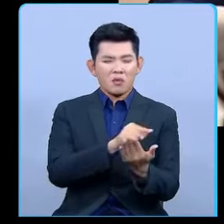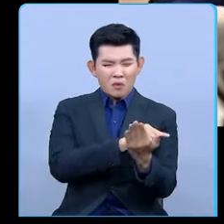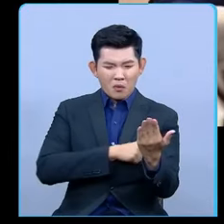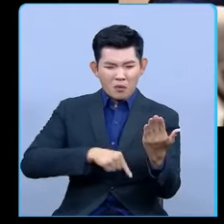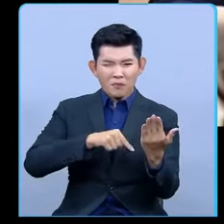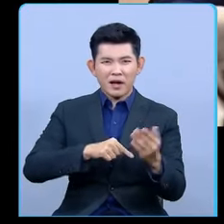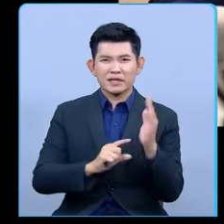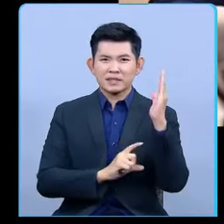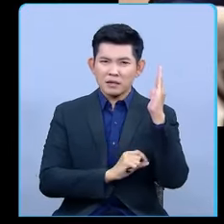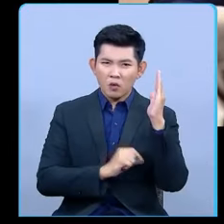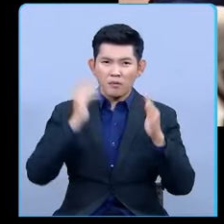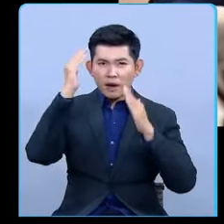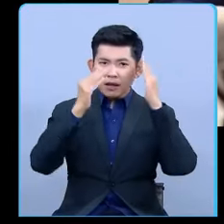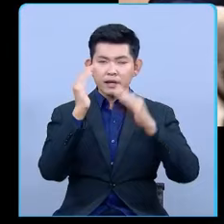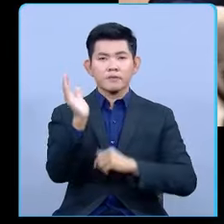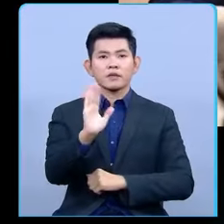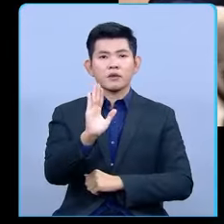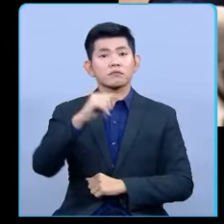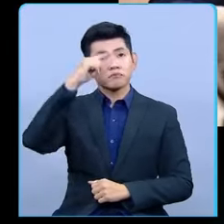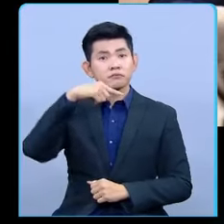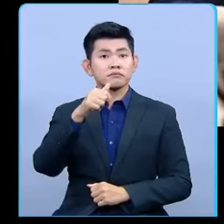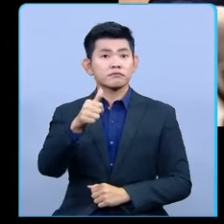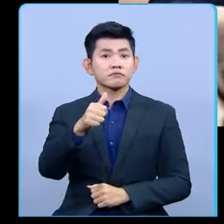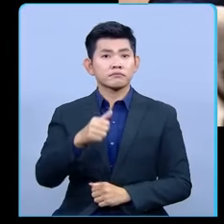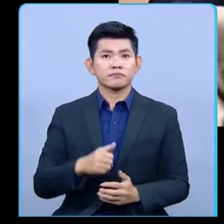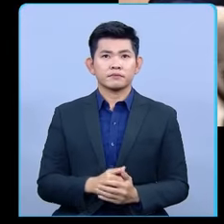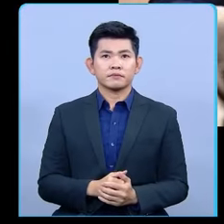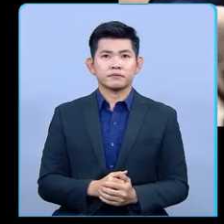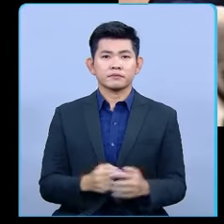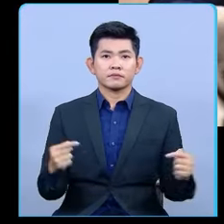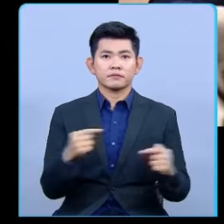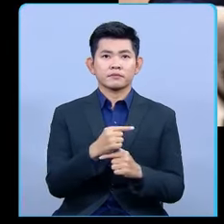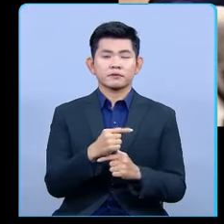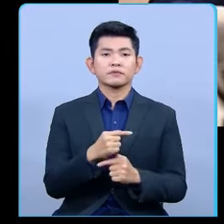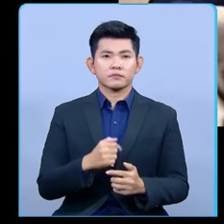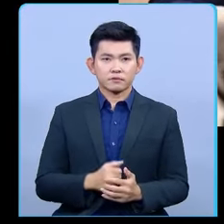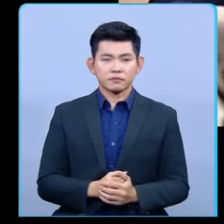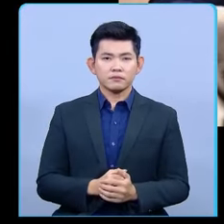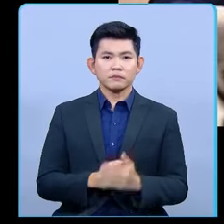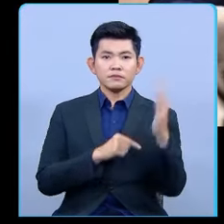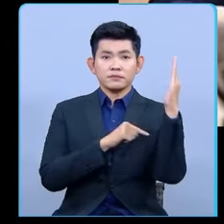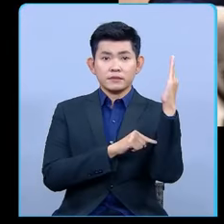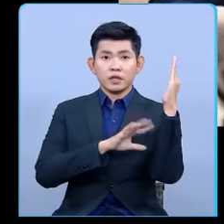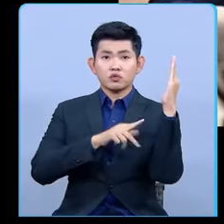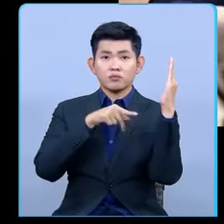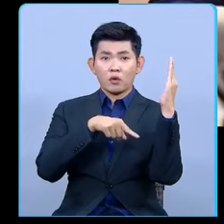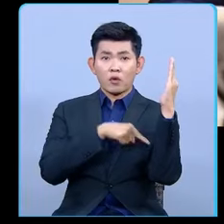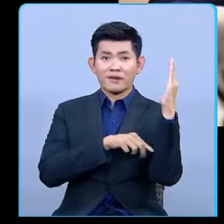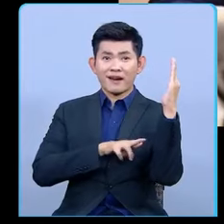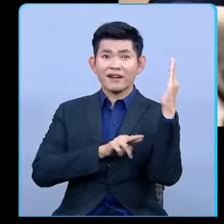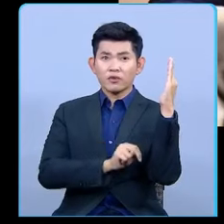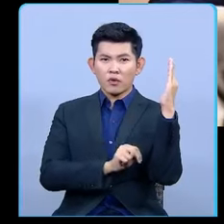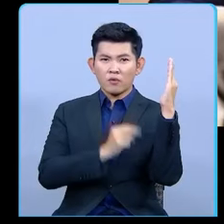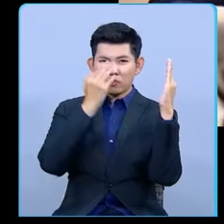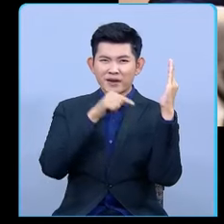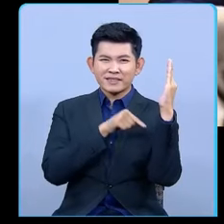ไรแล้วเขาจะมาที่เราหมดเลย ค่ะ เ ชื่อมเลยระหว่างชุมพรกับระนองแล้วปกติเนี่ยต้องนั่งเรือโดยสารอ้อมนะช่องแคบมะ